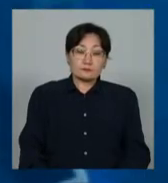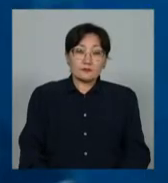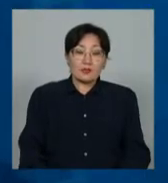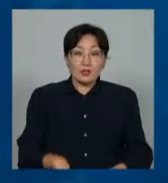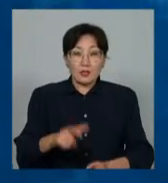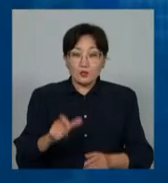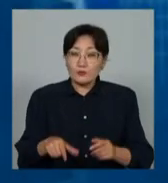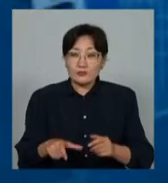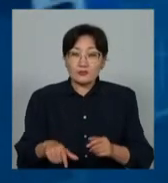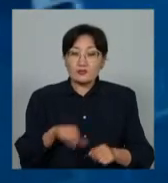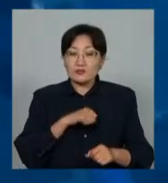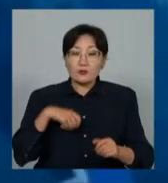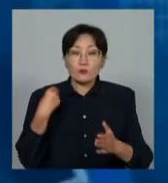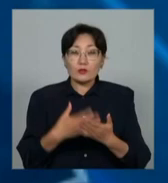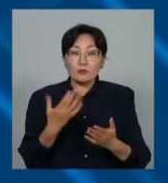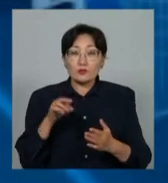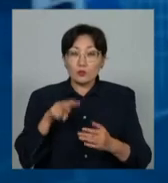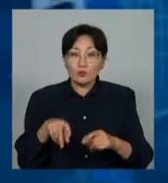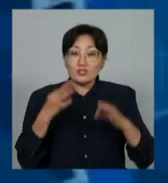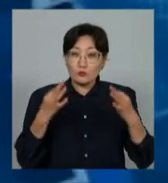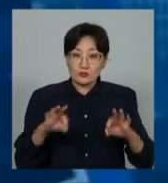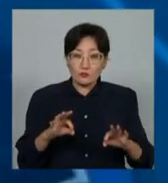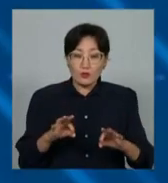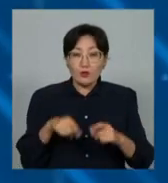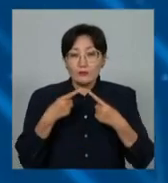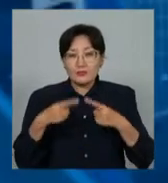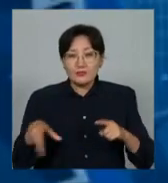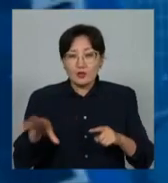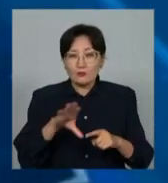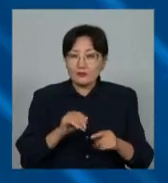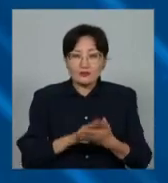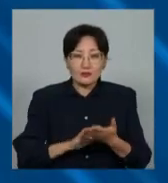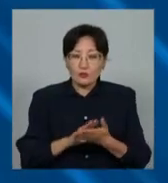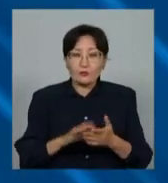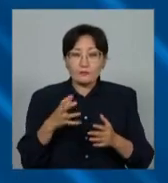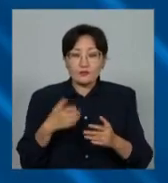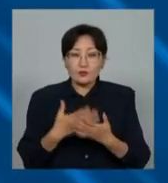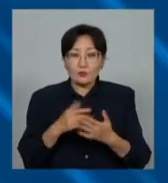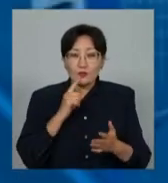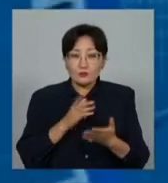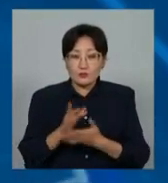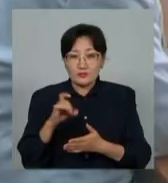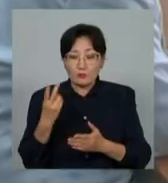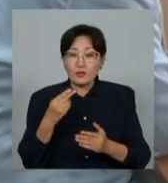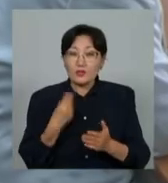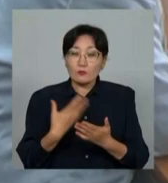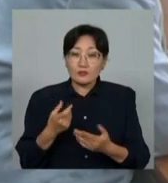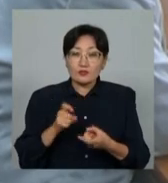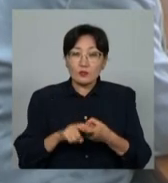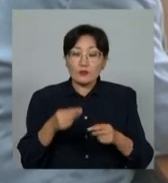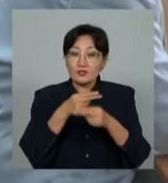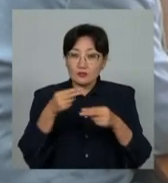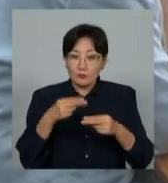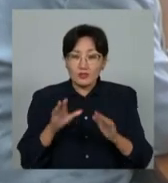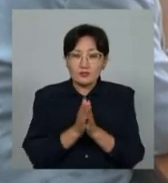Адамзат атаулыға ең қымбат нәрсе ол тәуелсіздік. Одан басқаның бәрі түк емес. 500-ге жуық саяси және ұлттық құндылықтар жөніндегі